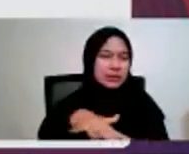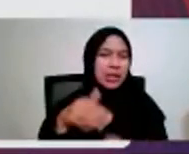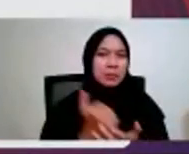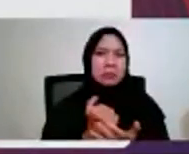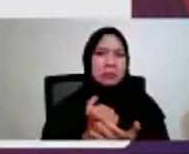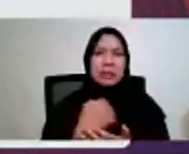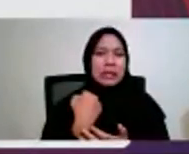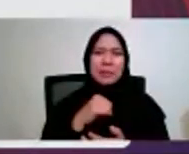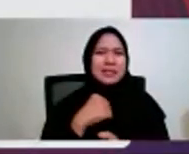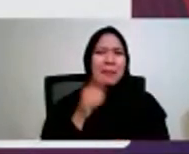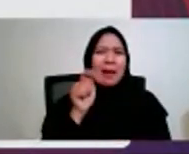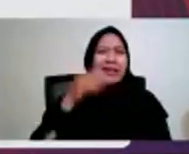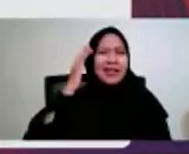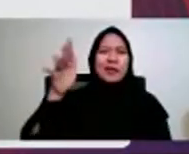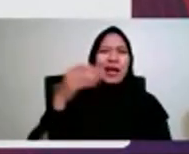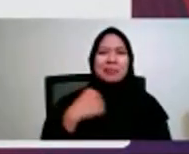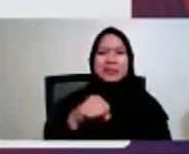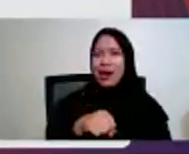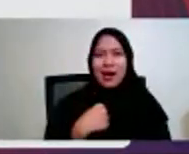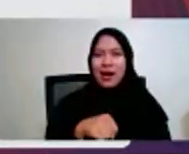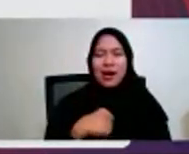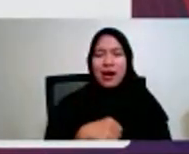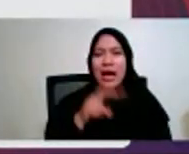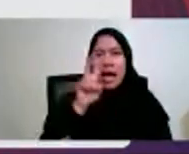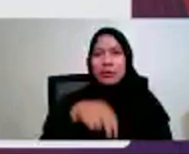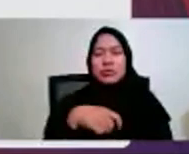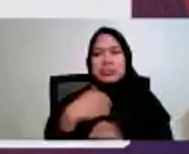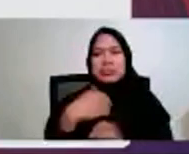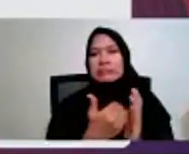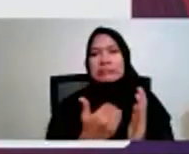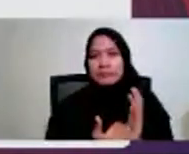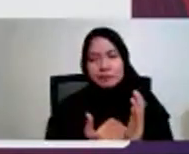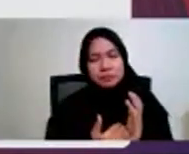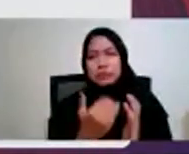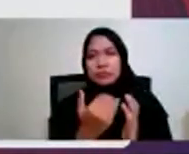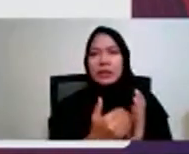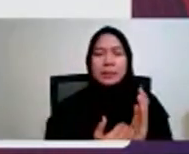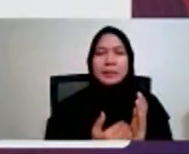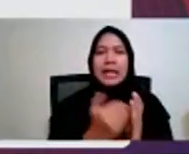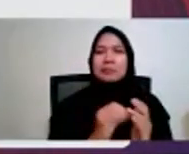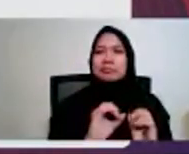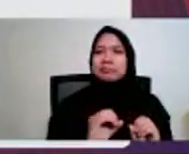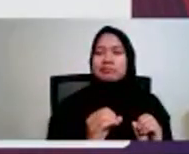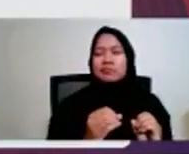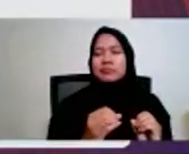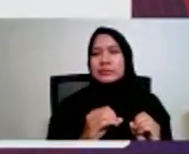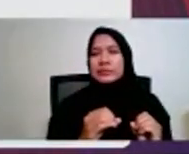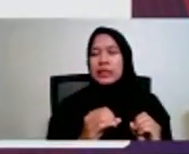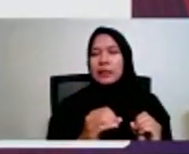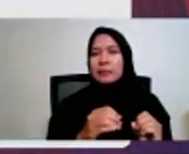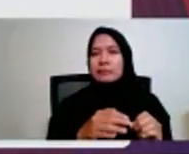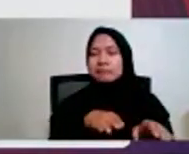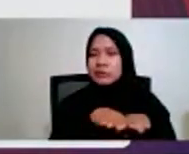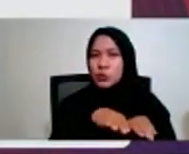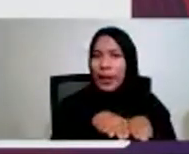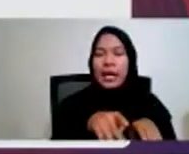4007817104118 teori Barus kebijakan-kebijakan and Outlook Maria banyak sekali eh